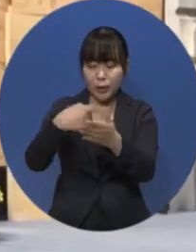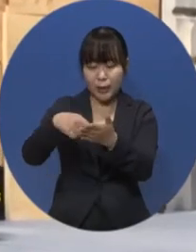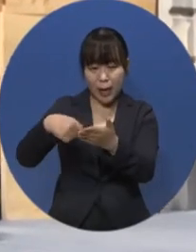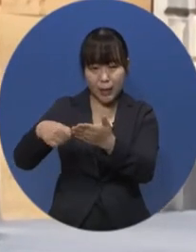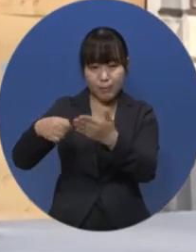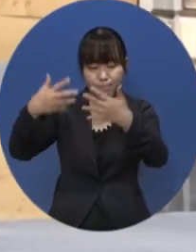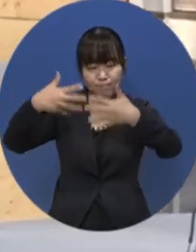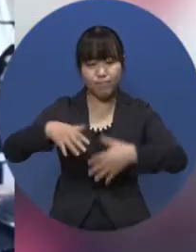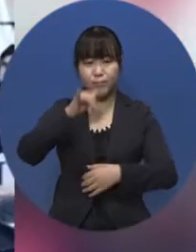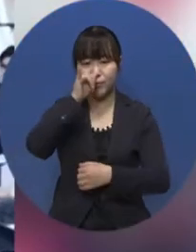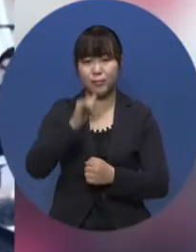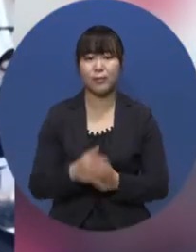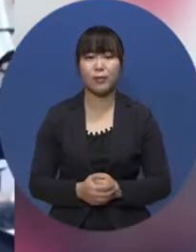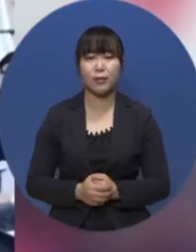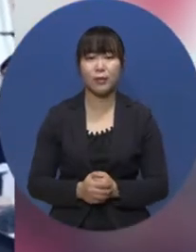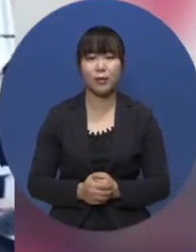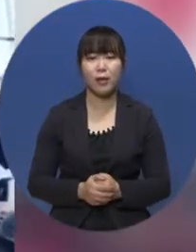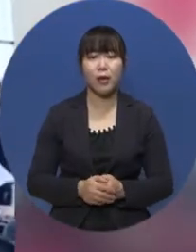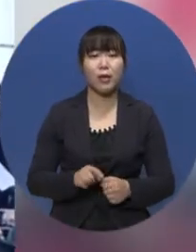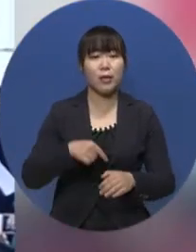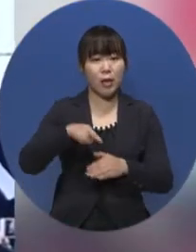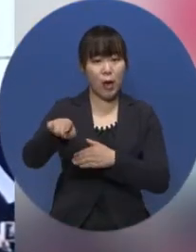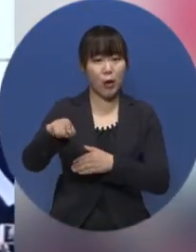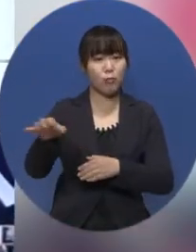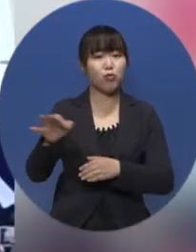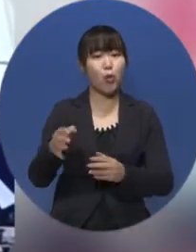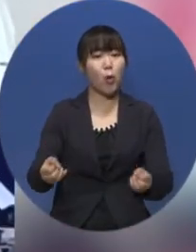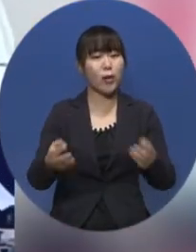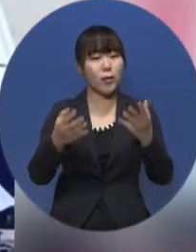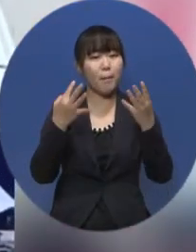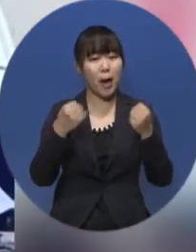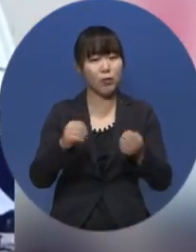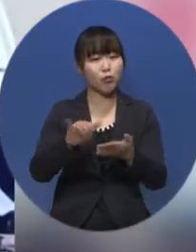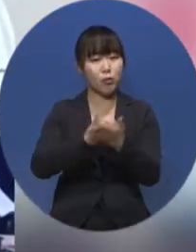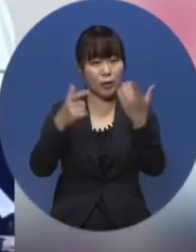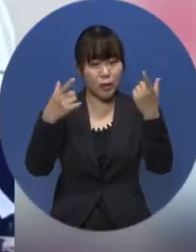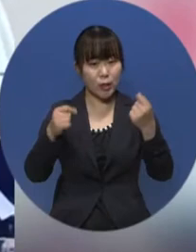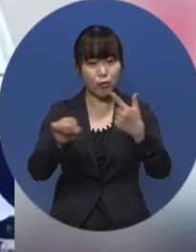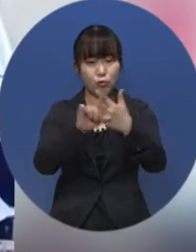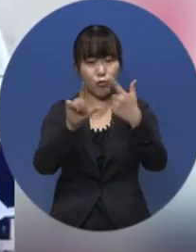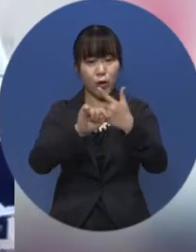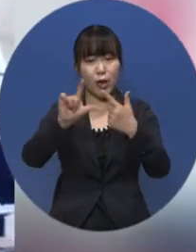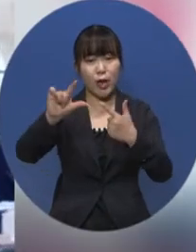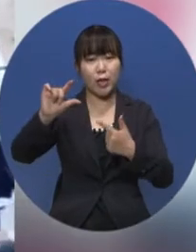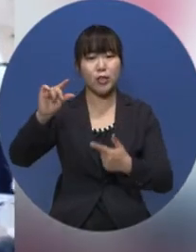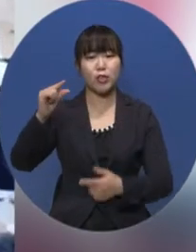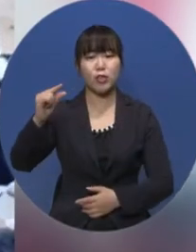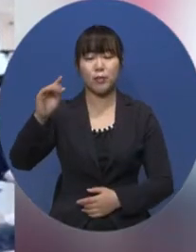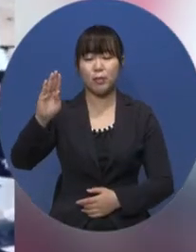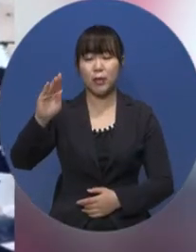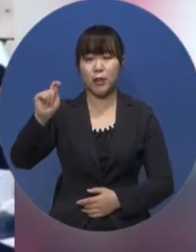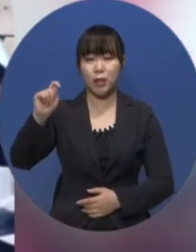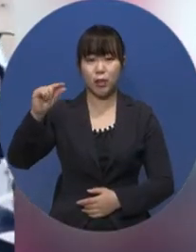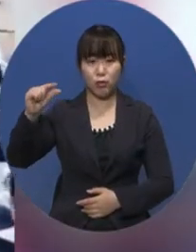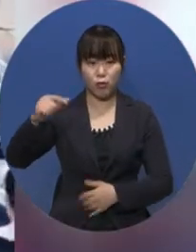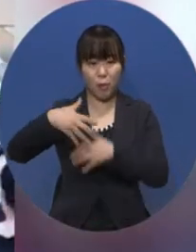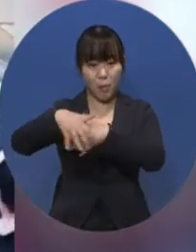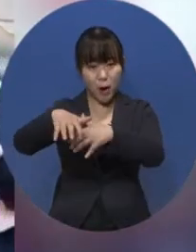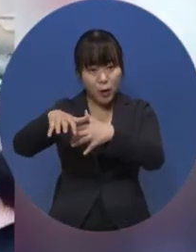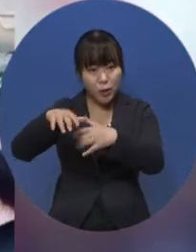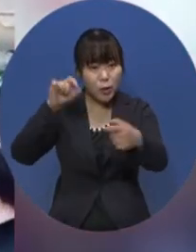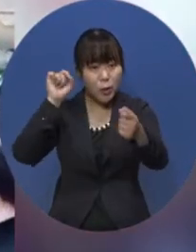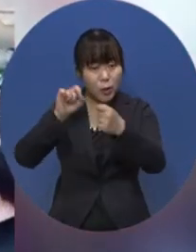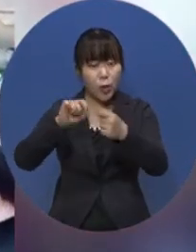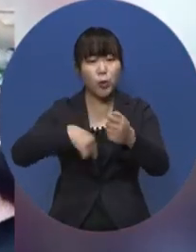있습니다. 야외 무료 이벤트로 유명한 뉴욕인 만큼 6월 LGBTQ 프라이드 퍼레이드, 곧